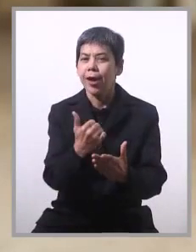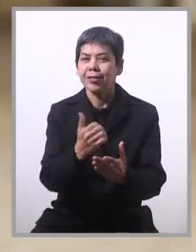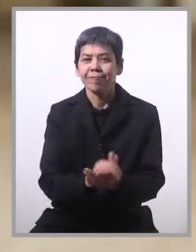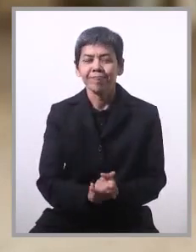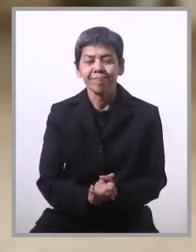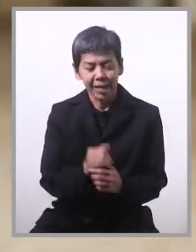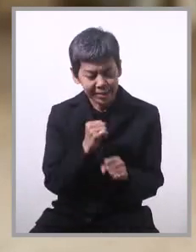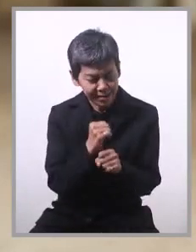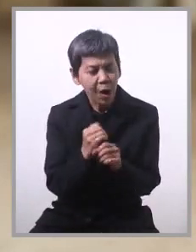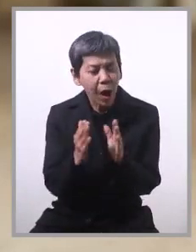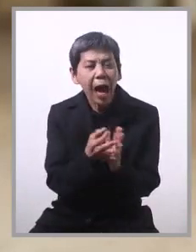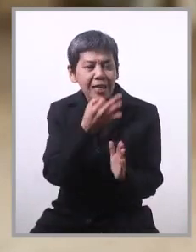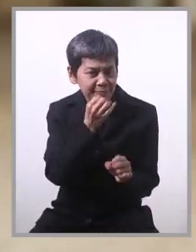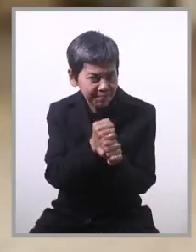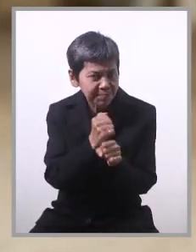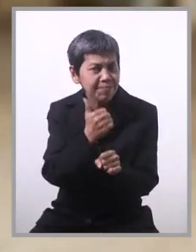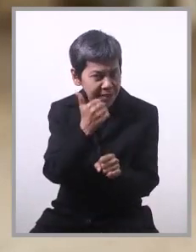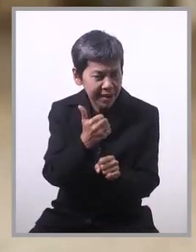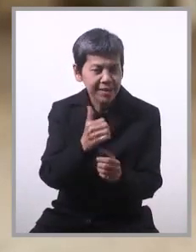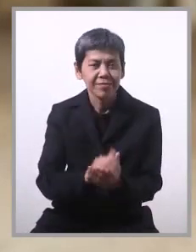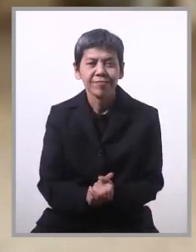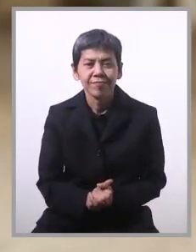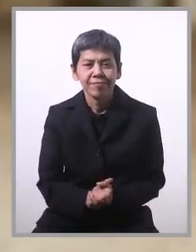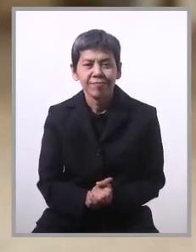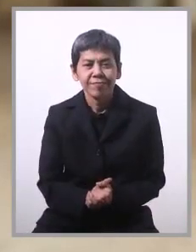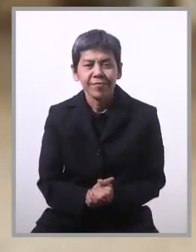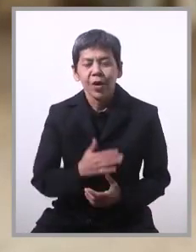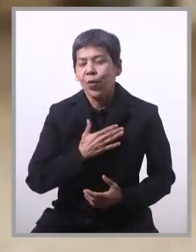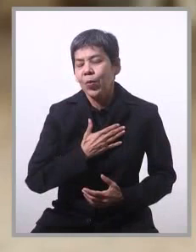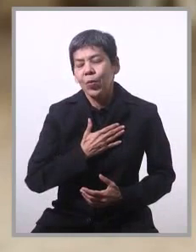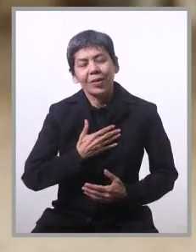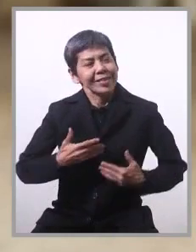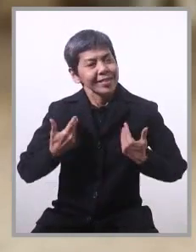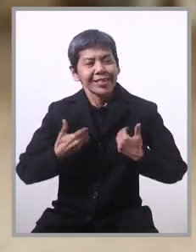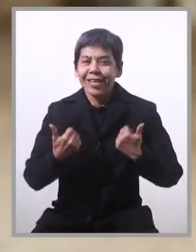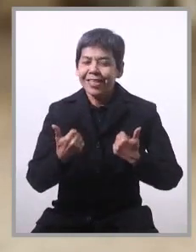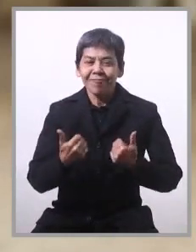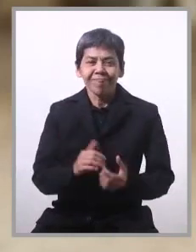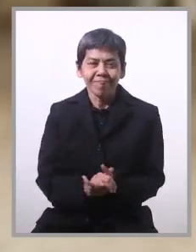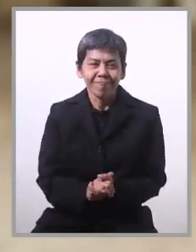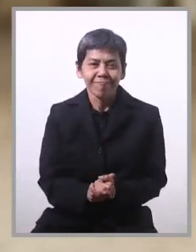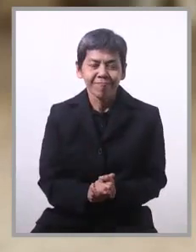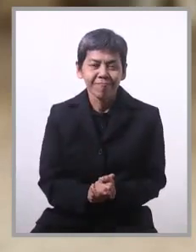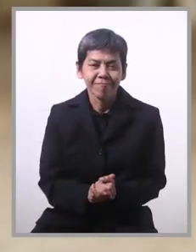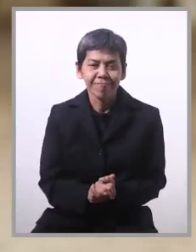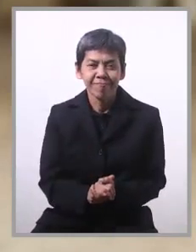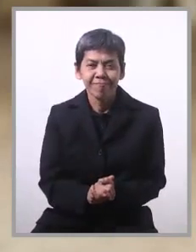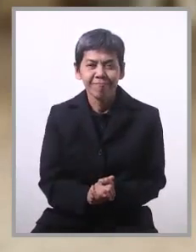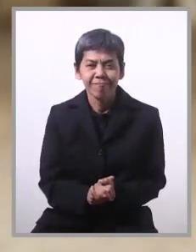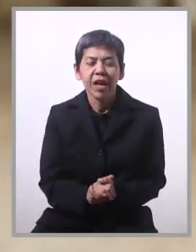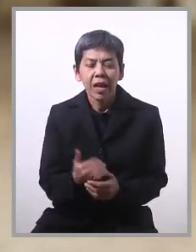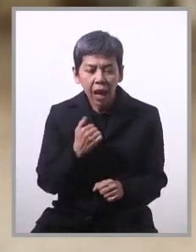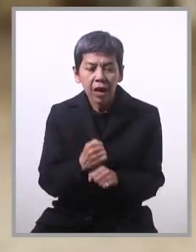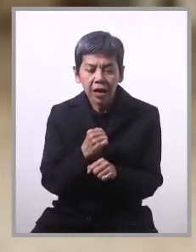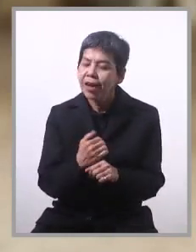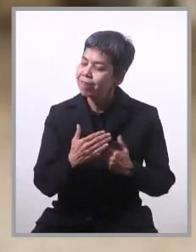กันอะไรเงี้ยให้เขาทำงานได้มีอาชีพไม่มีเงินใช้ก็เขาก็ดีใจกันทั้งสองคนนะจับมือมา